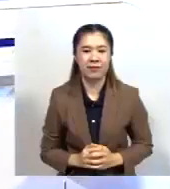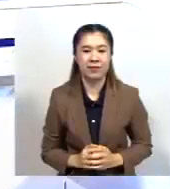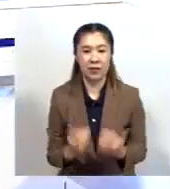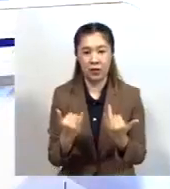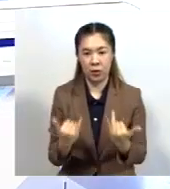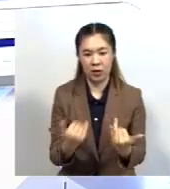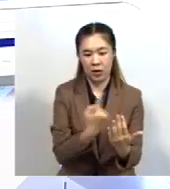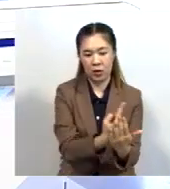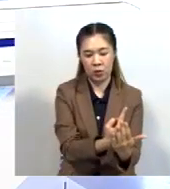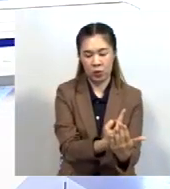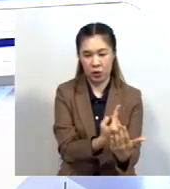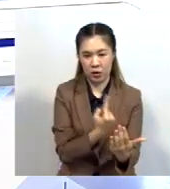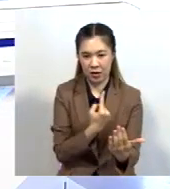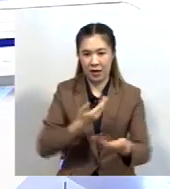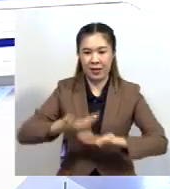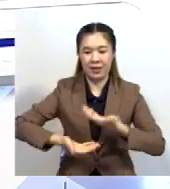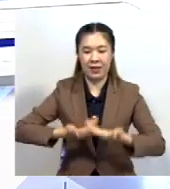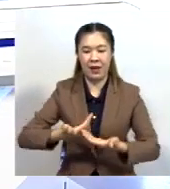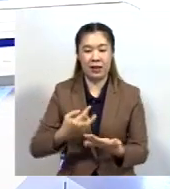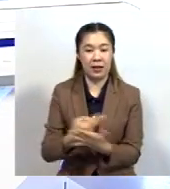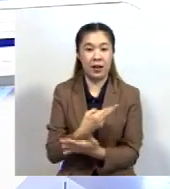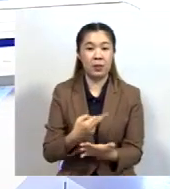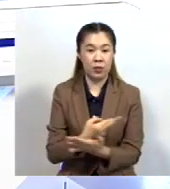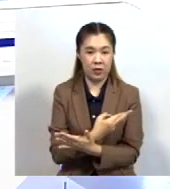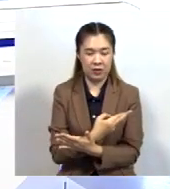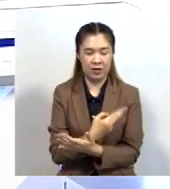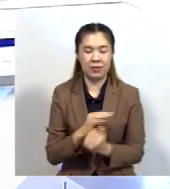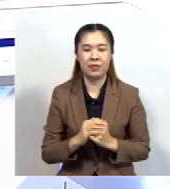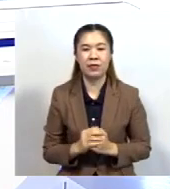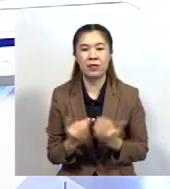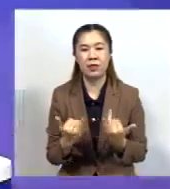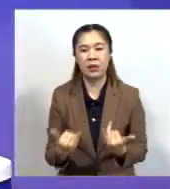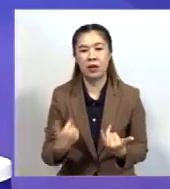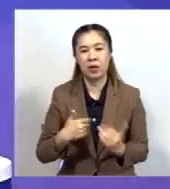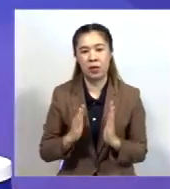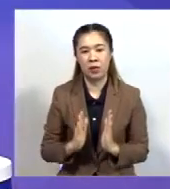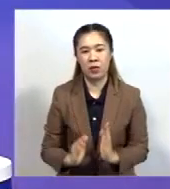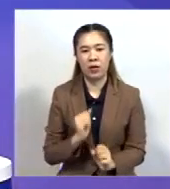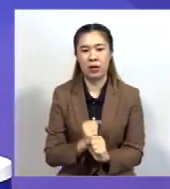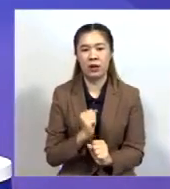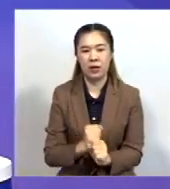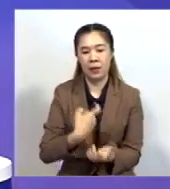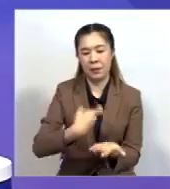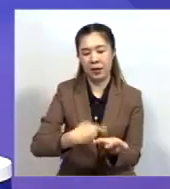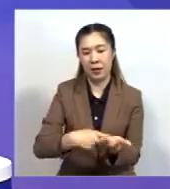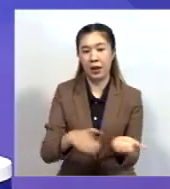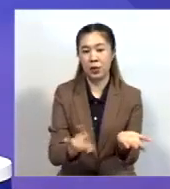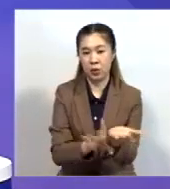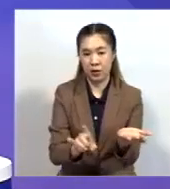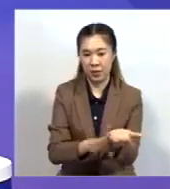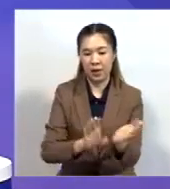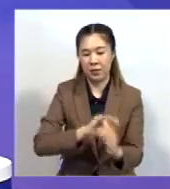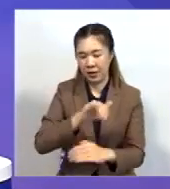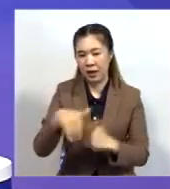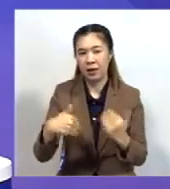ขณะที่วันนี้ตัวแทนจำหน่ายเชฟโรเลตที่ราชบุรีก็ออกแถลงการยืนยันนะคะว่ายังคงปฏิบัติตามการรับประกันคุณภาพรถทั้งหมด